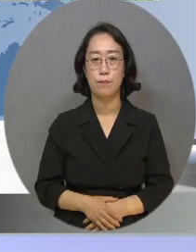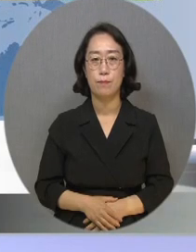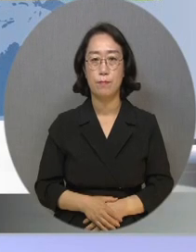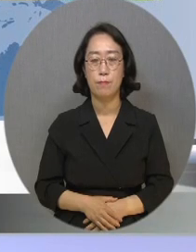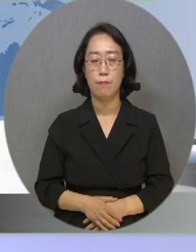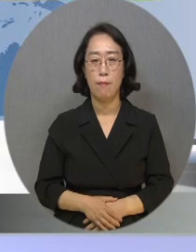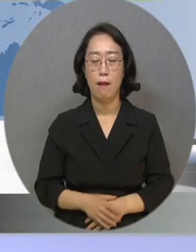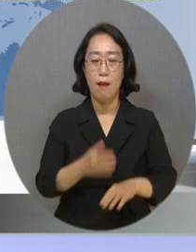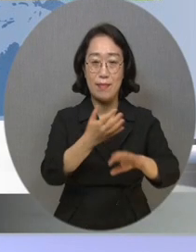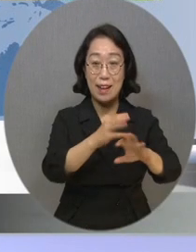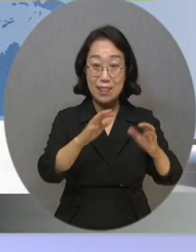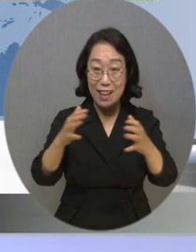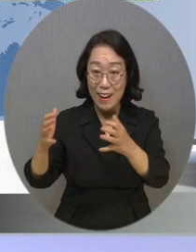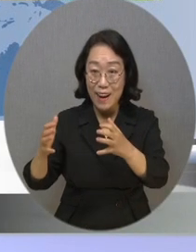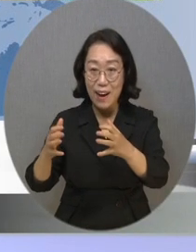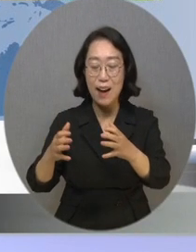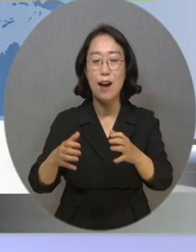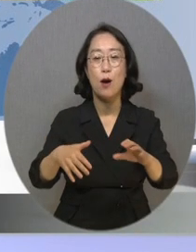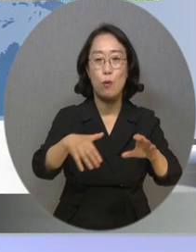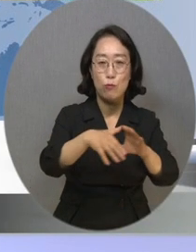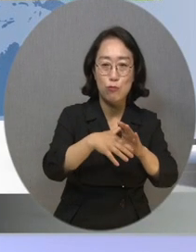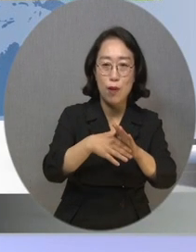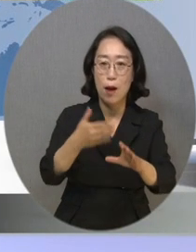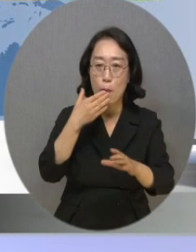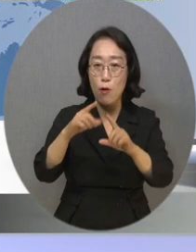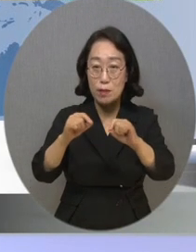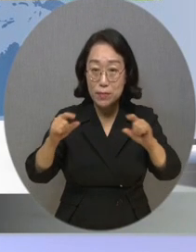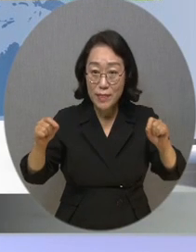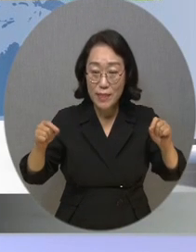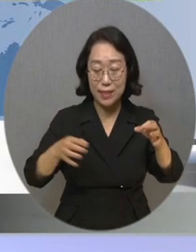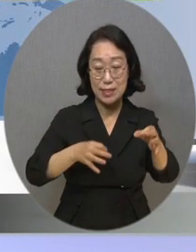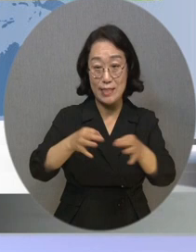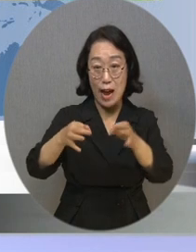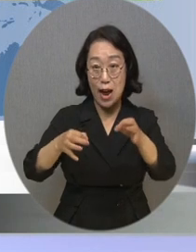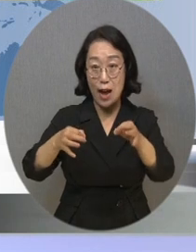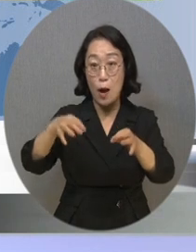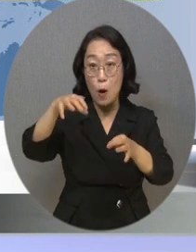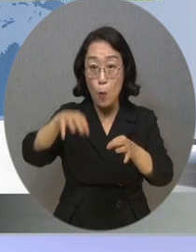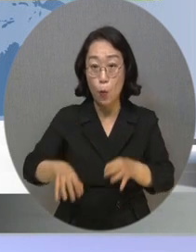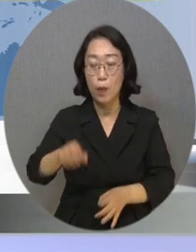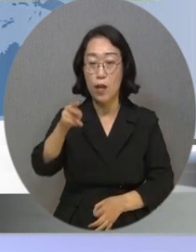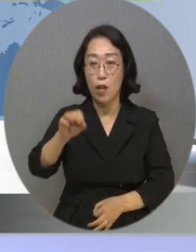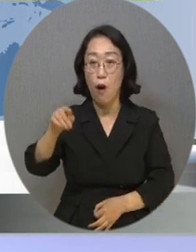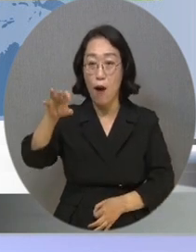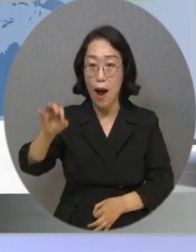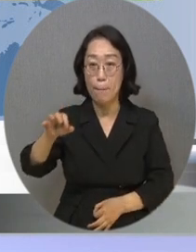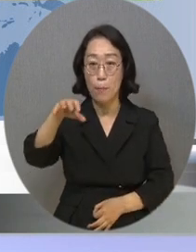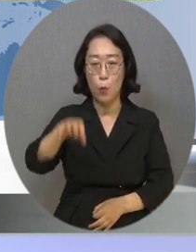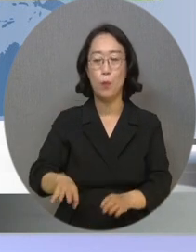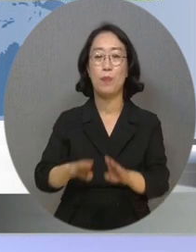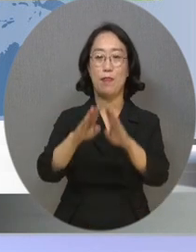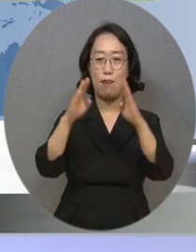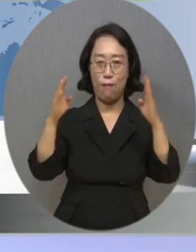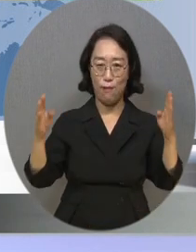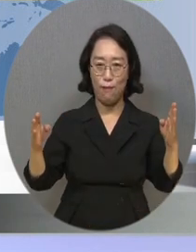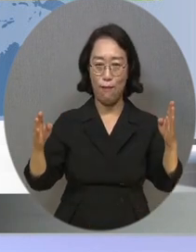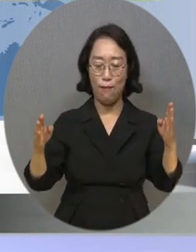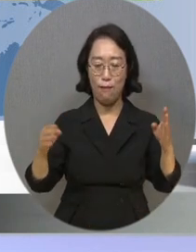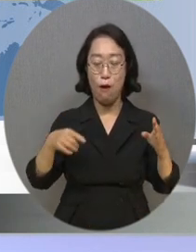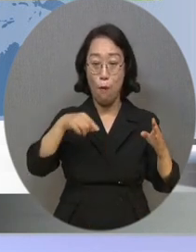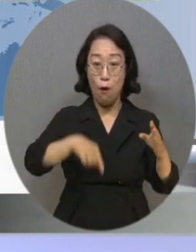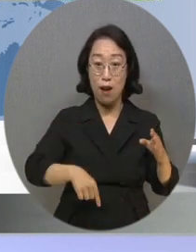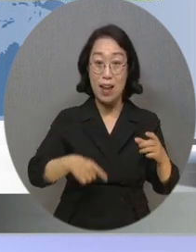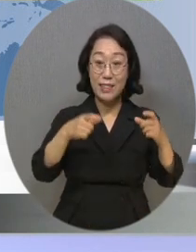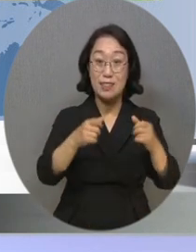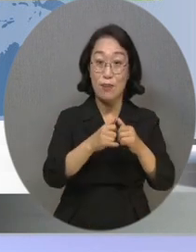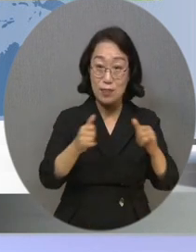이국적인 음식과 다양한 세계 문화를 체험할 수 있는 장터가 전남 영암군에서 열리고 있습니다. 이주민과 선주민이